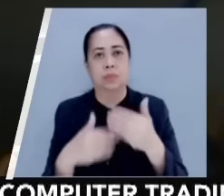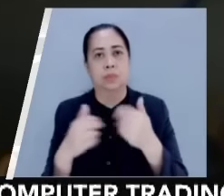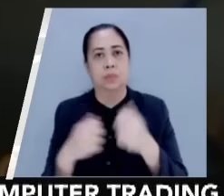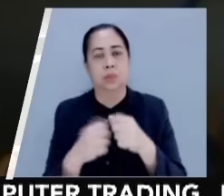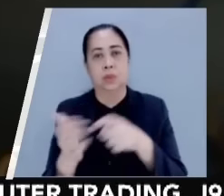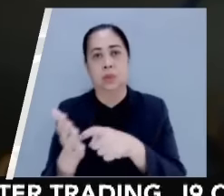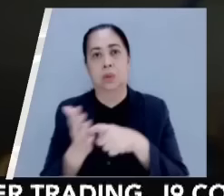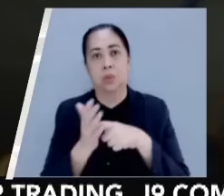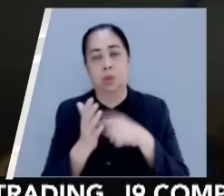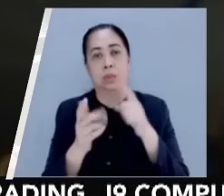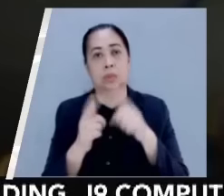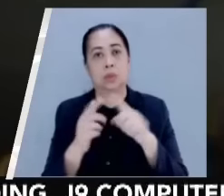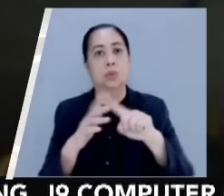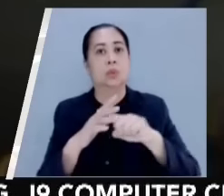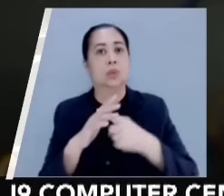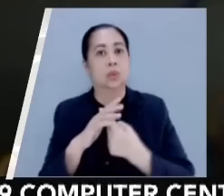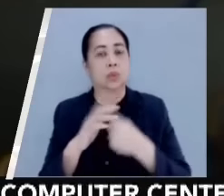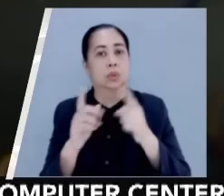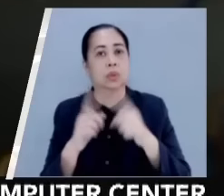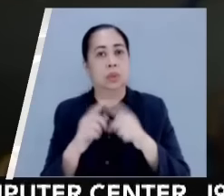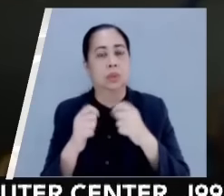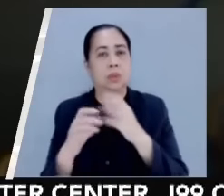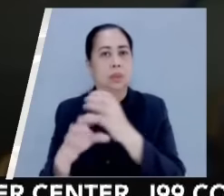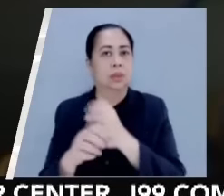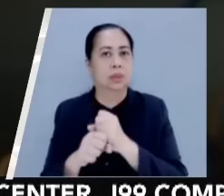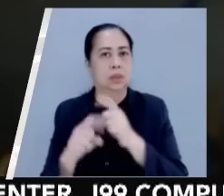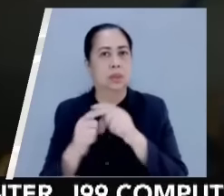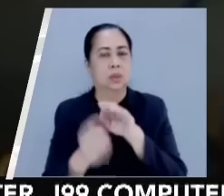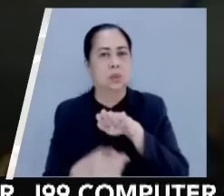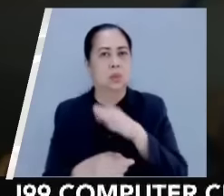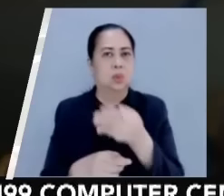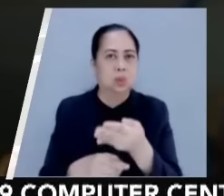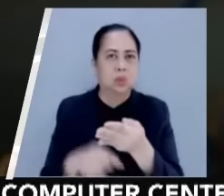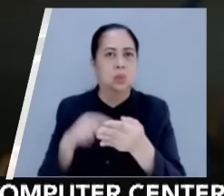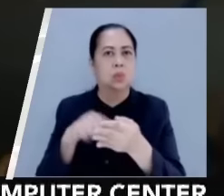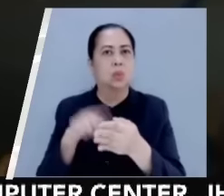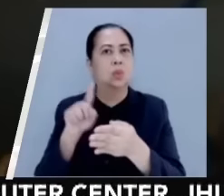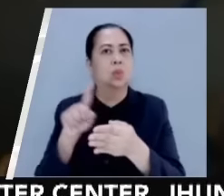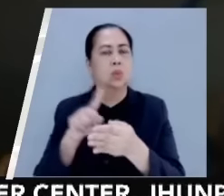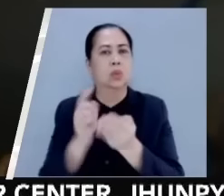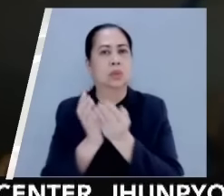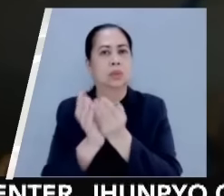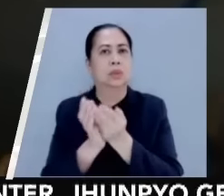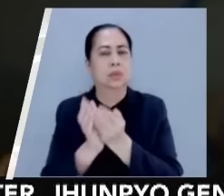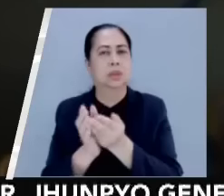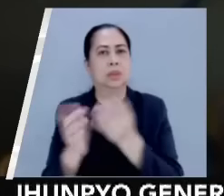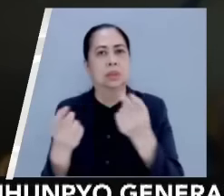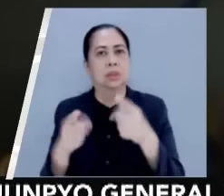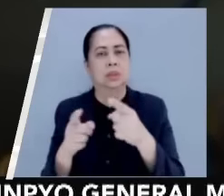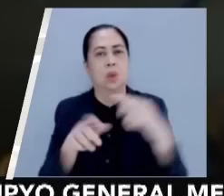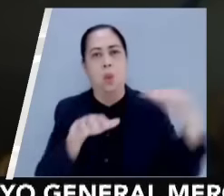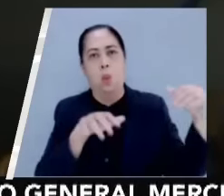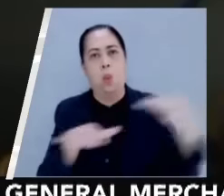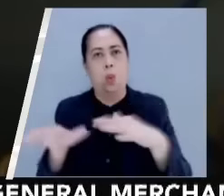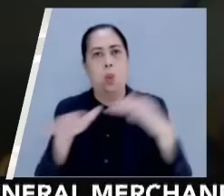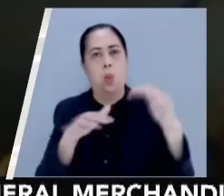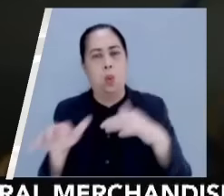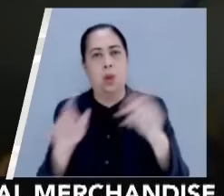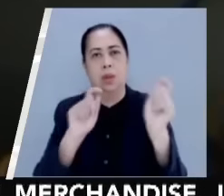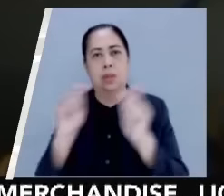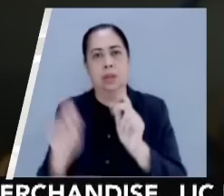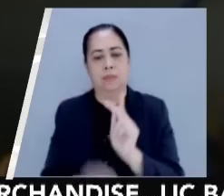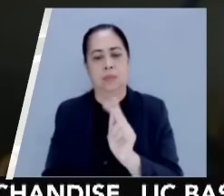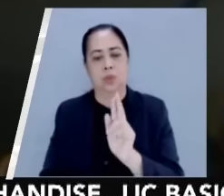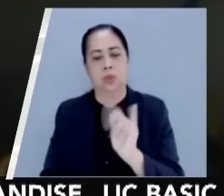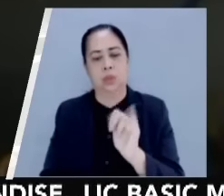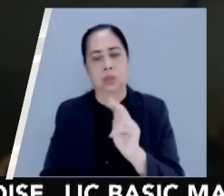para maumpisahan na ang salvage operation sa tumagilid na vessel matapos nga mahugupit ng Bagyong Christine upang matiyak na